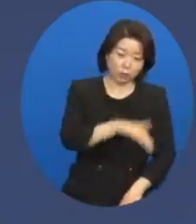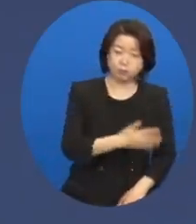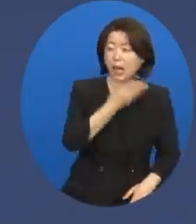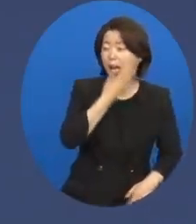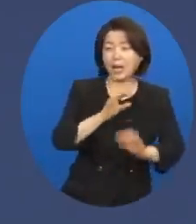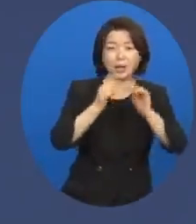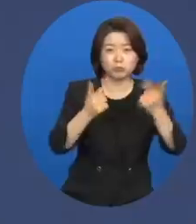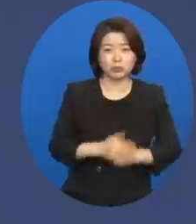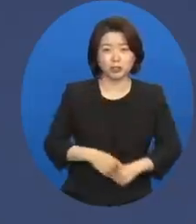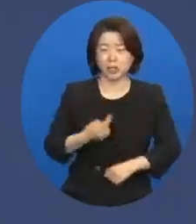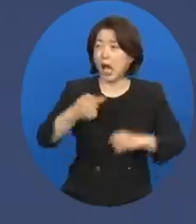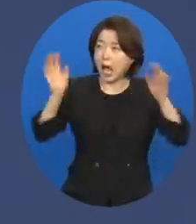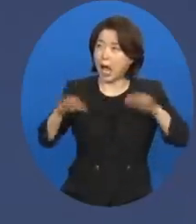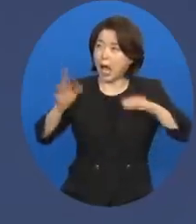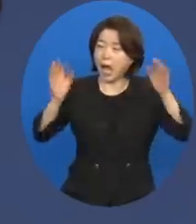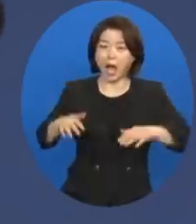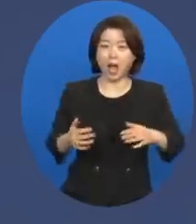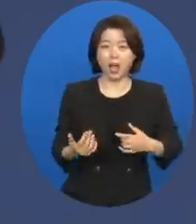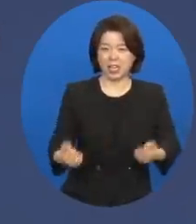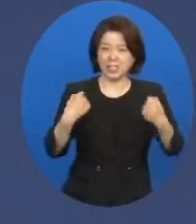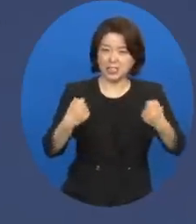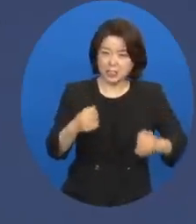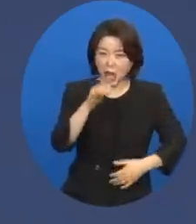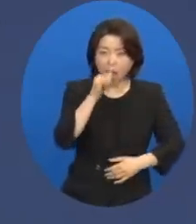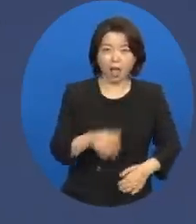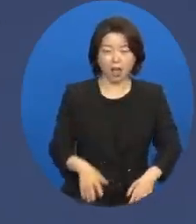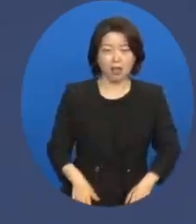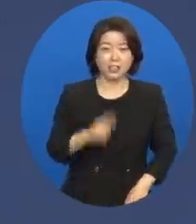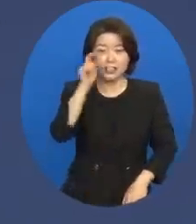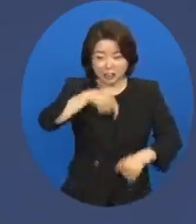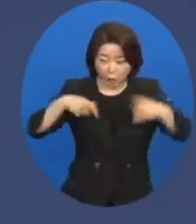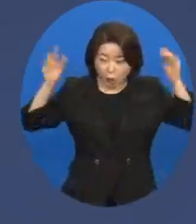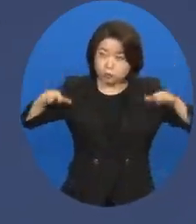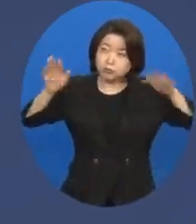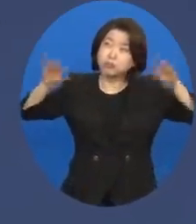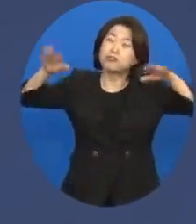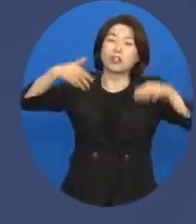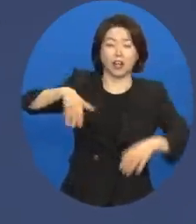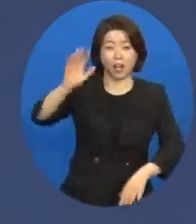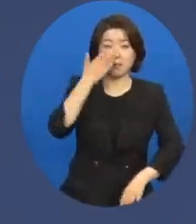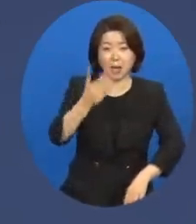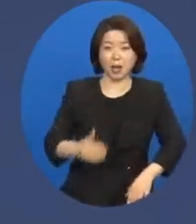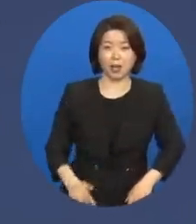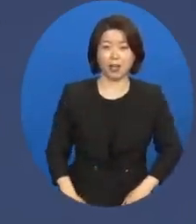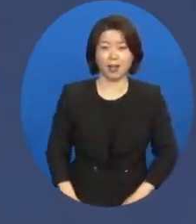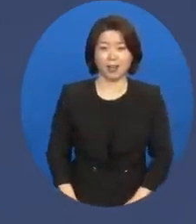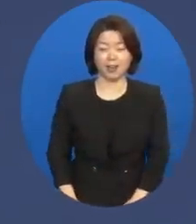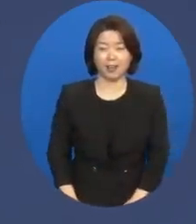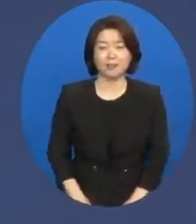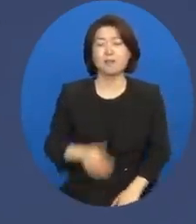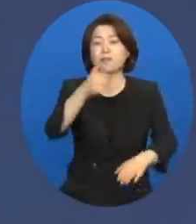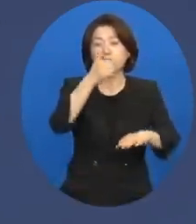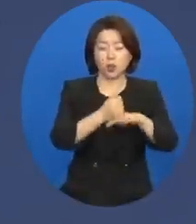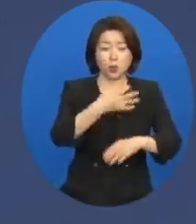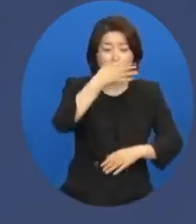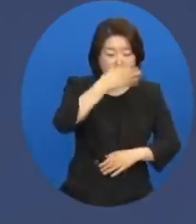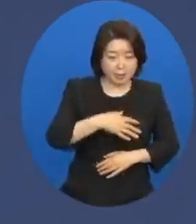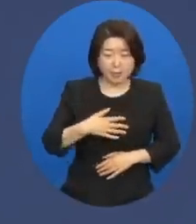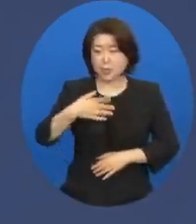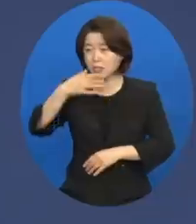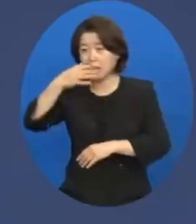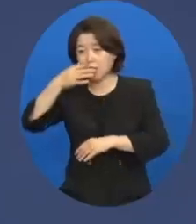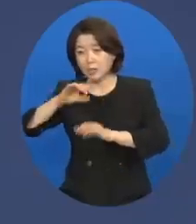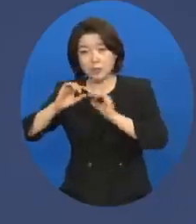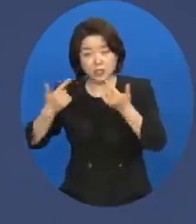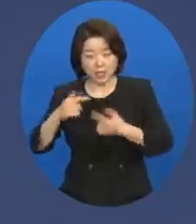않고 하면 할수록 독수리에 날개치면 독수리에 날개치면 올라간다니까. 그러니까 결국 힘들다 안 힘들다의 기준은